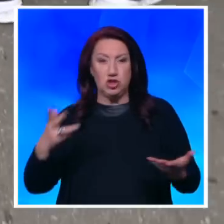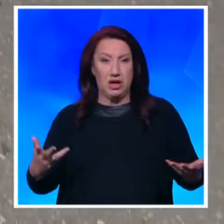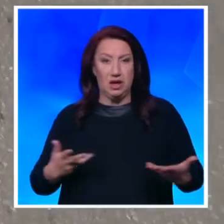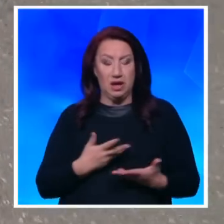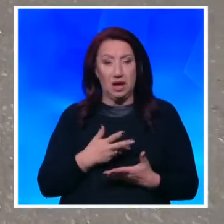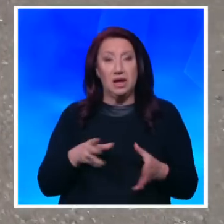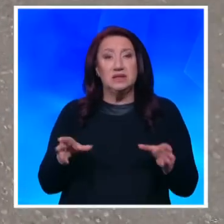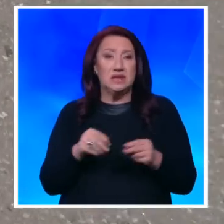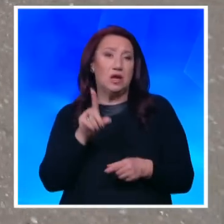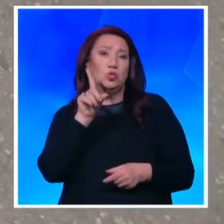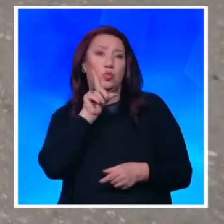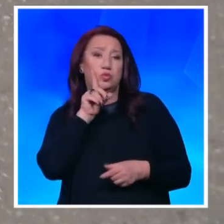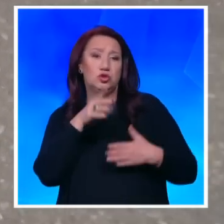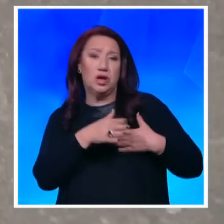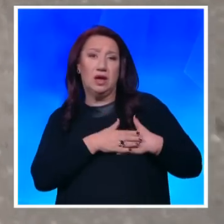с приятеля си